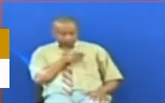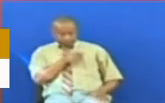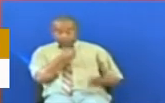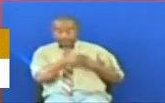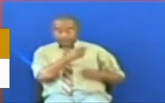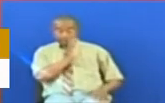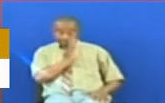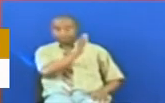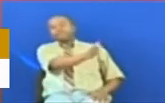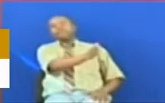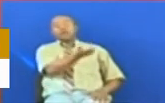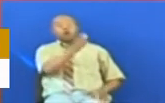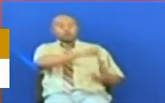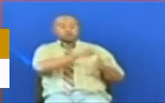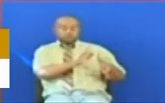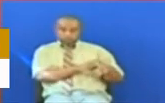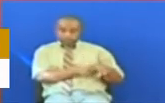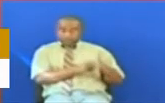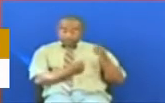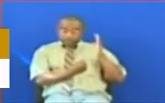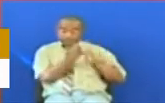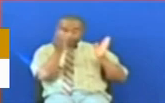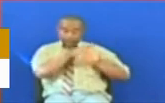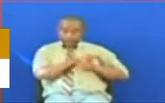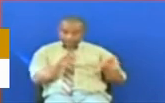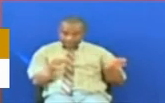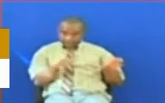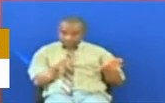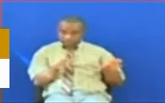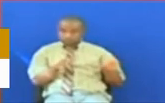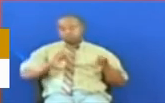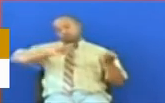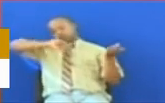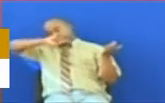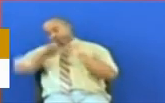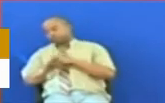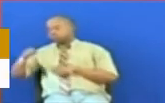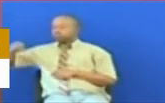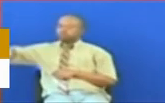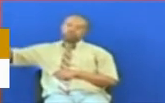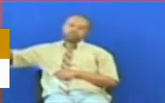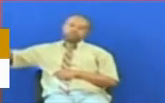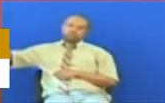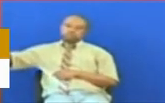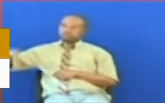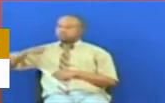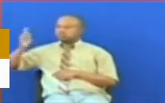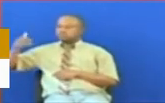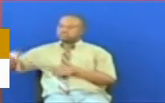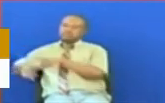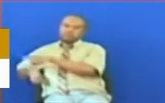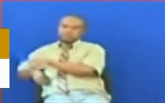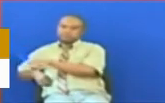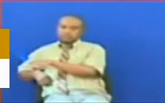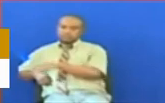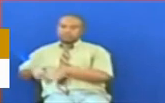period. Akimaliza hiyo rotation sasa ije aje upande mwingine wa muungano. Hili